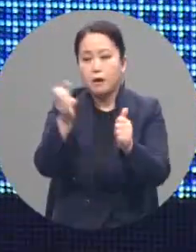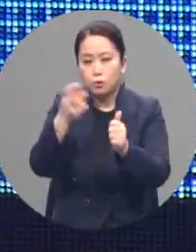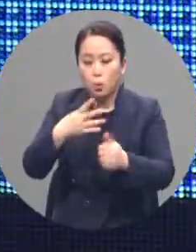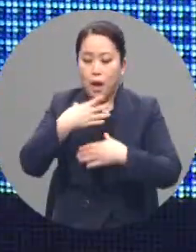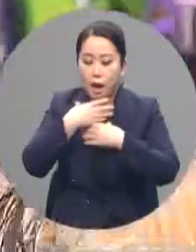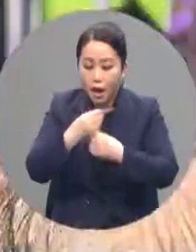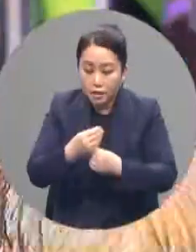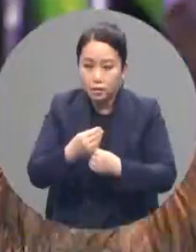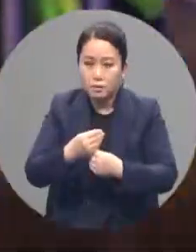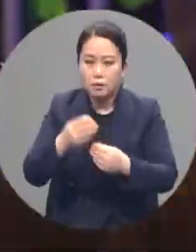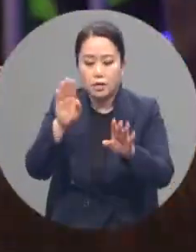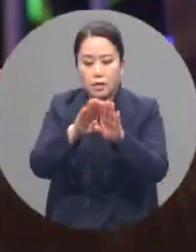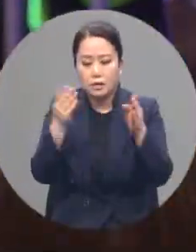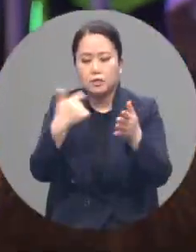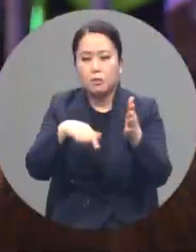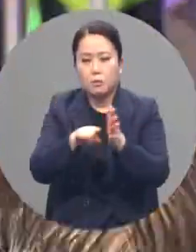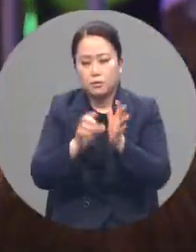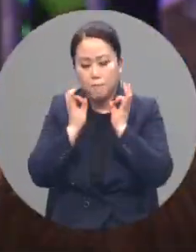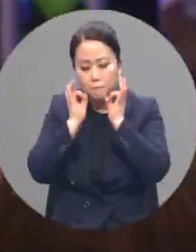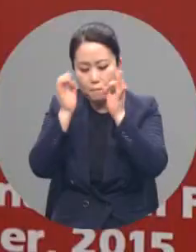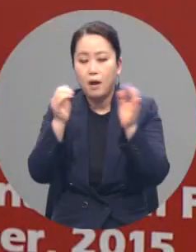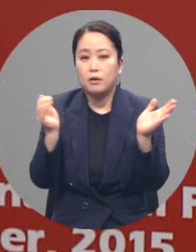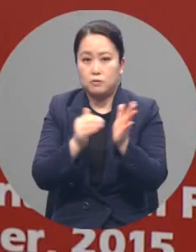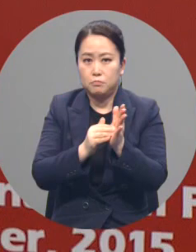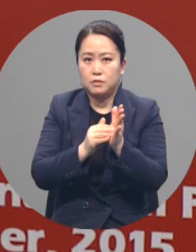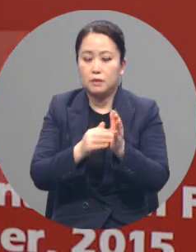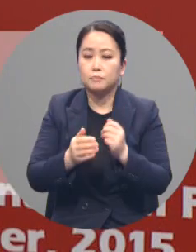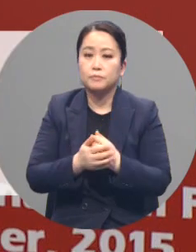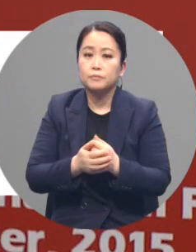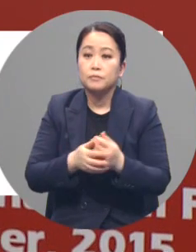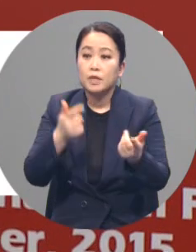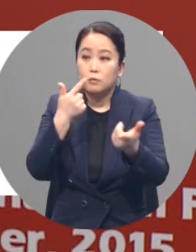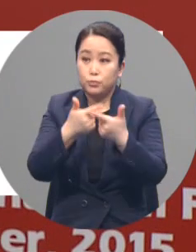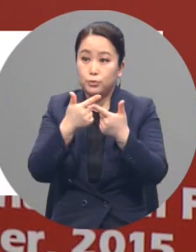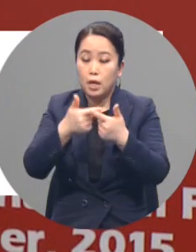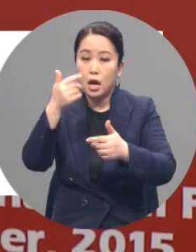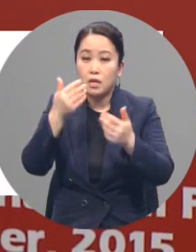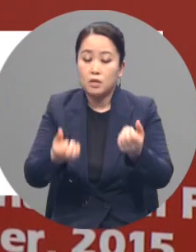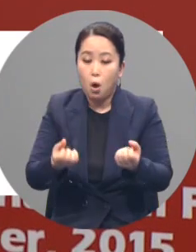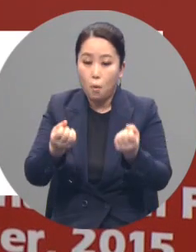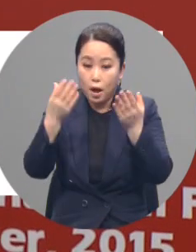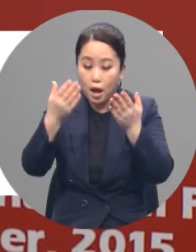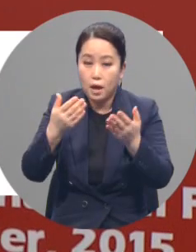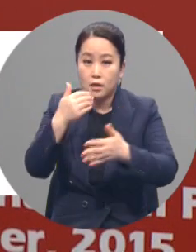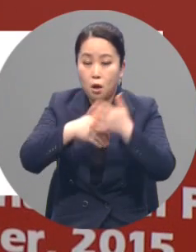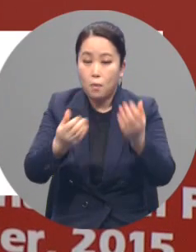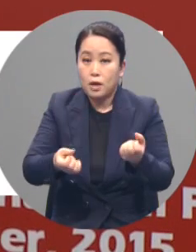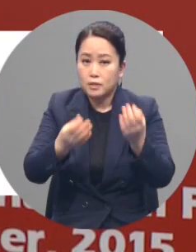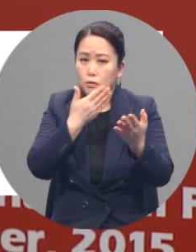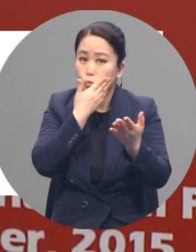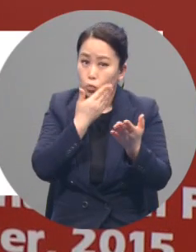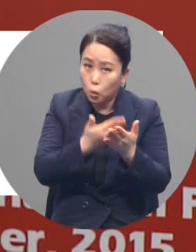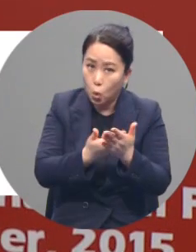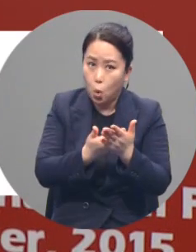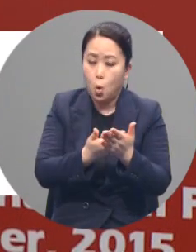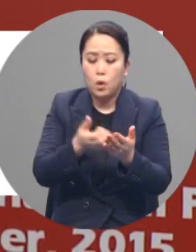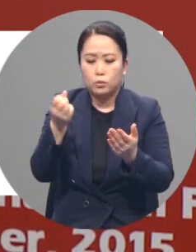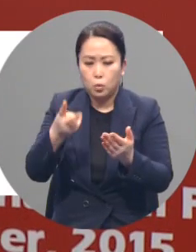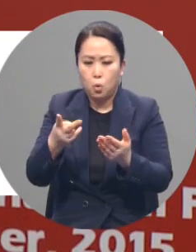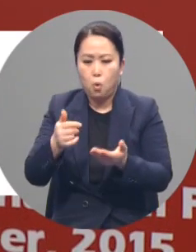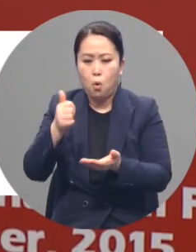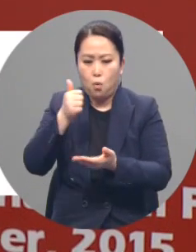위해 힘을 쏟았습니다. 부산 영화제의 중요성이나 위상을